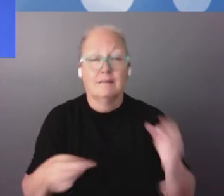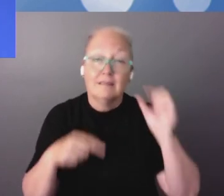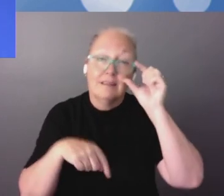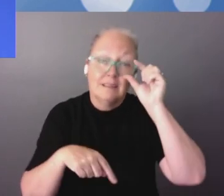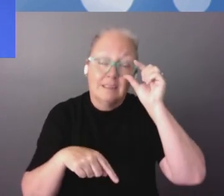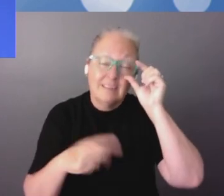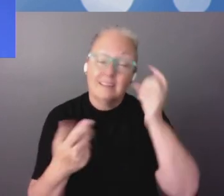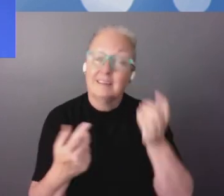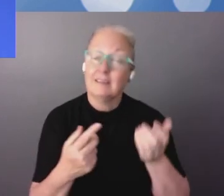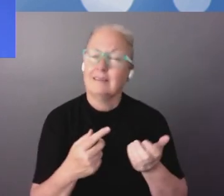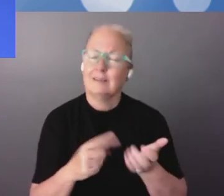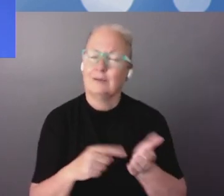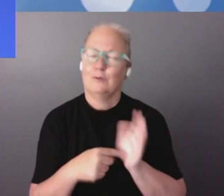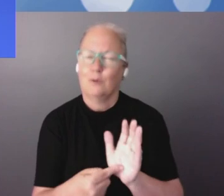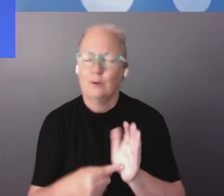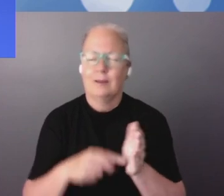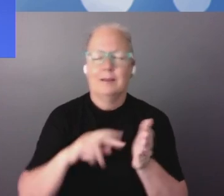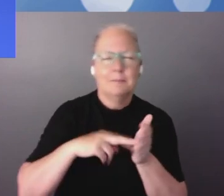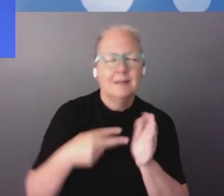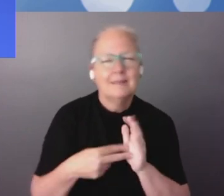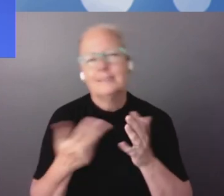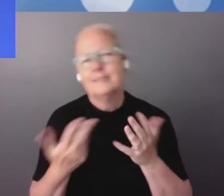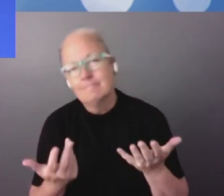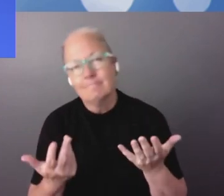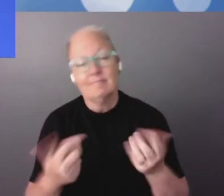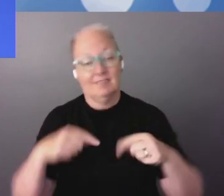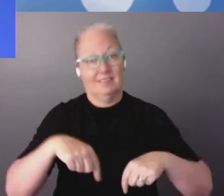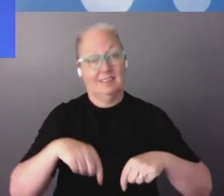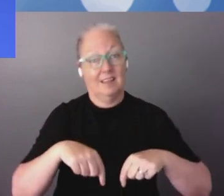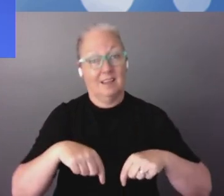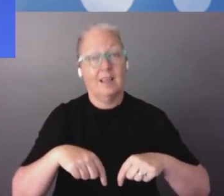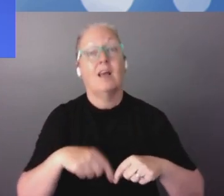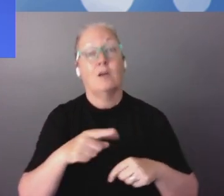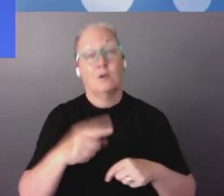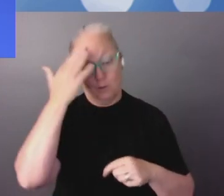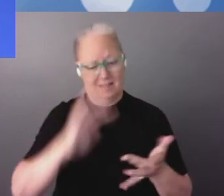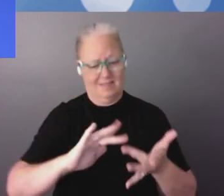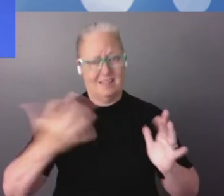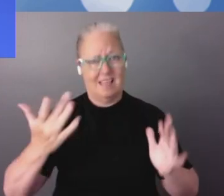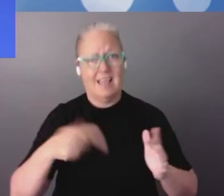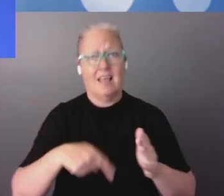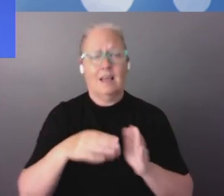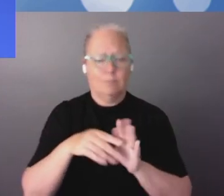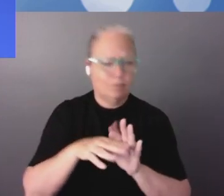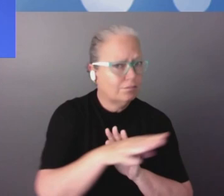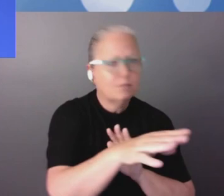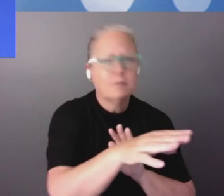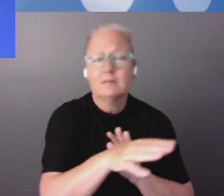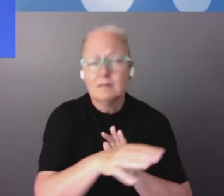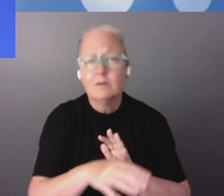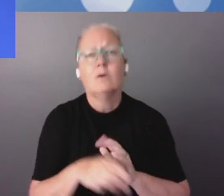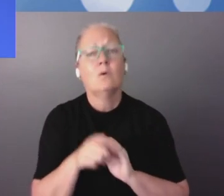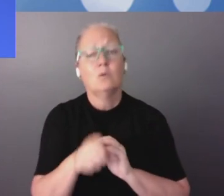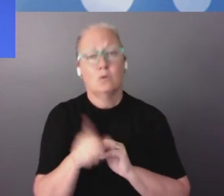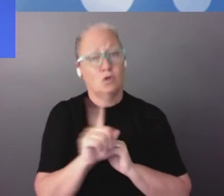существование личности в эпоху интернета, в эпоху социальных сетей. Если ты не платишь за продукт,